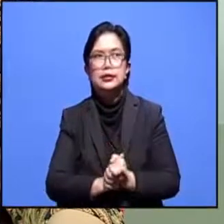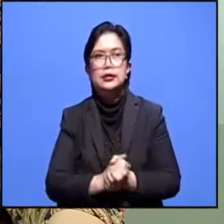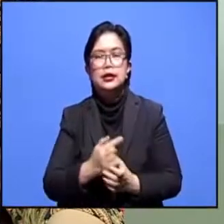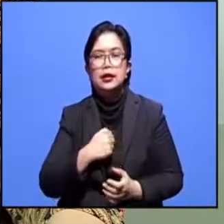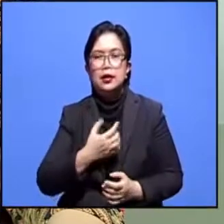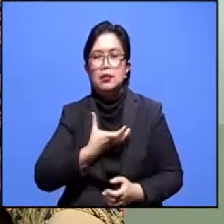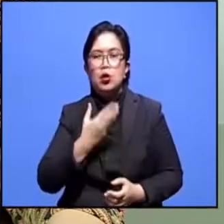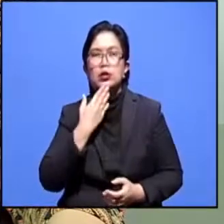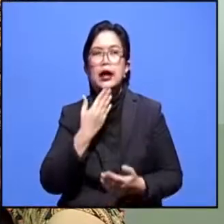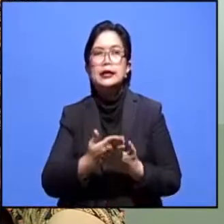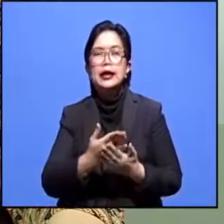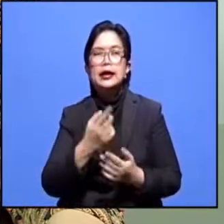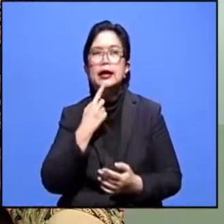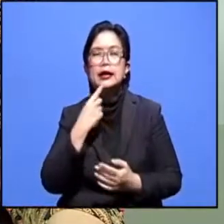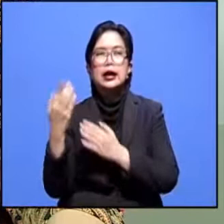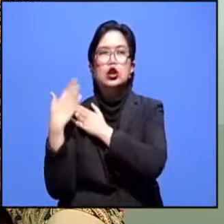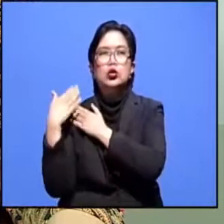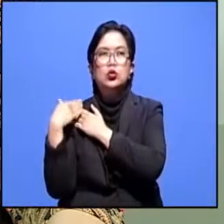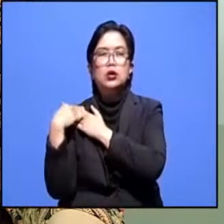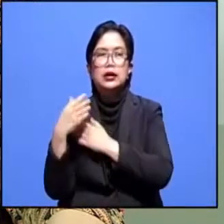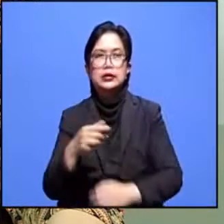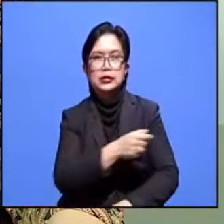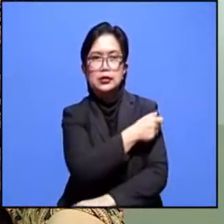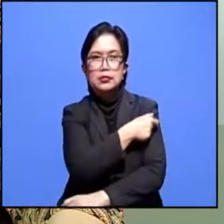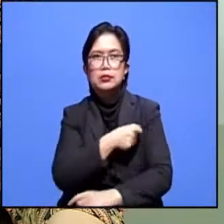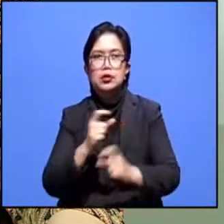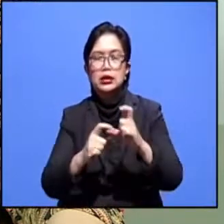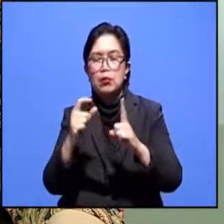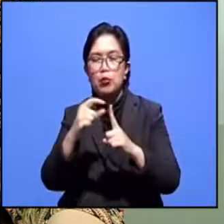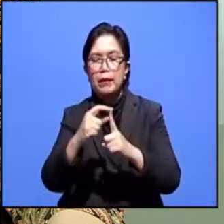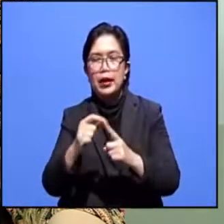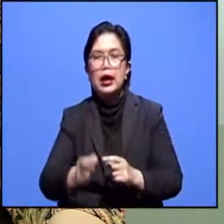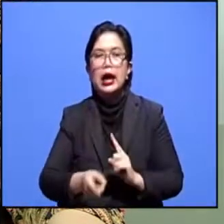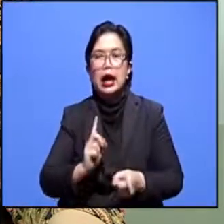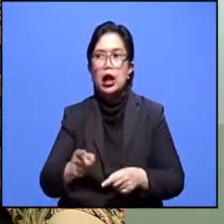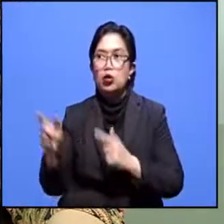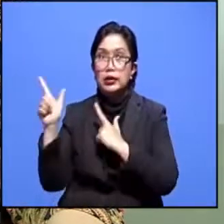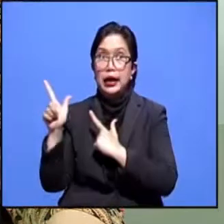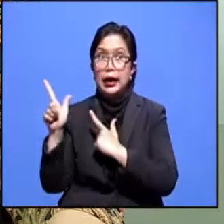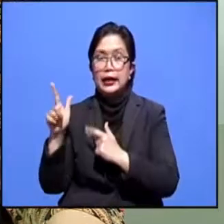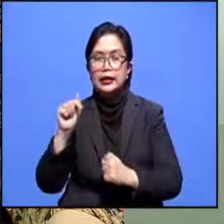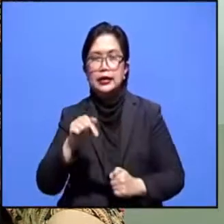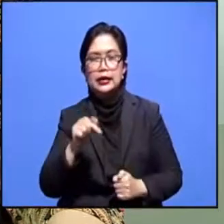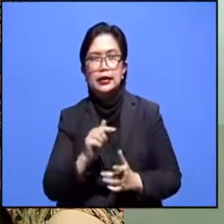dengan wewenang dari Satpol PP ini, seperti itu. Artinya jika TNI memang sudah